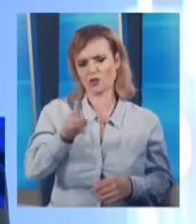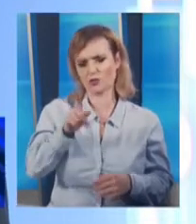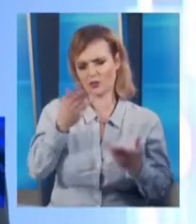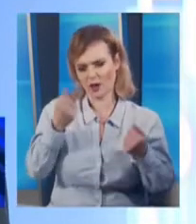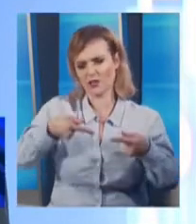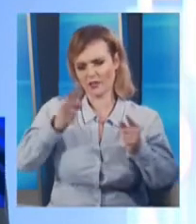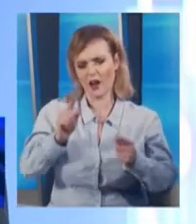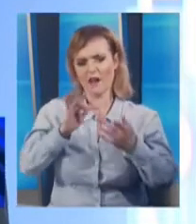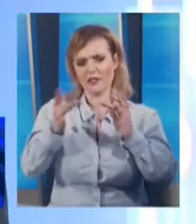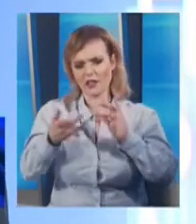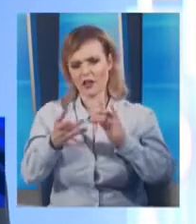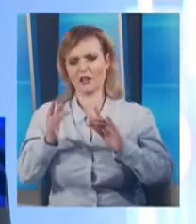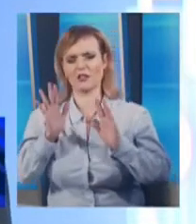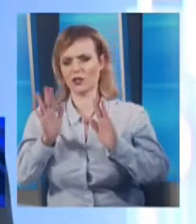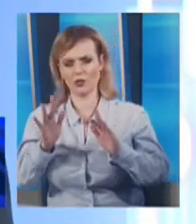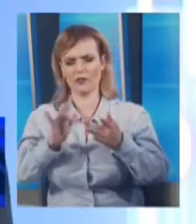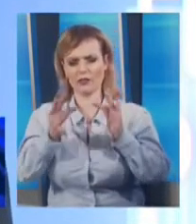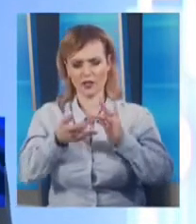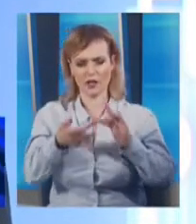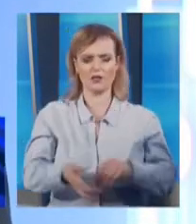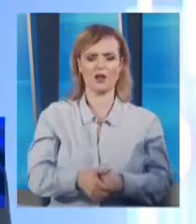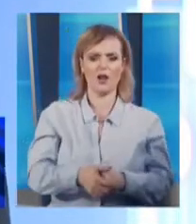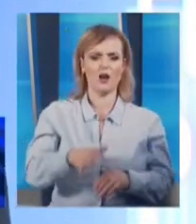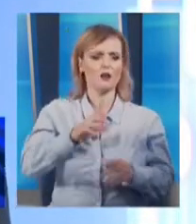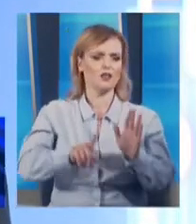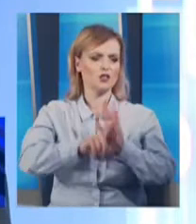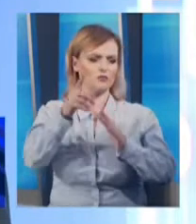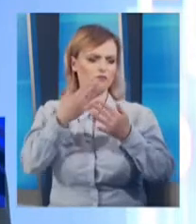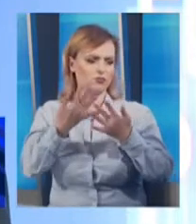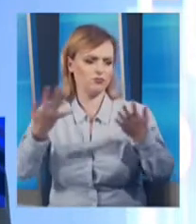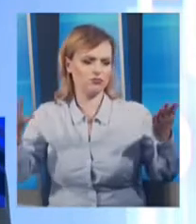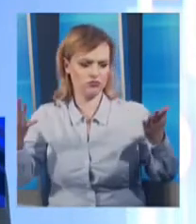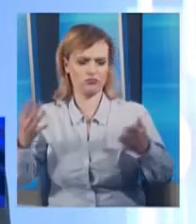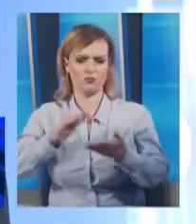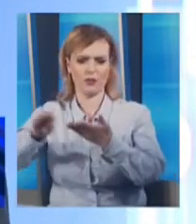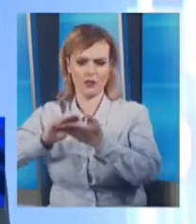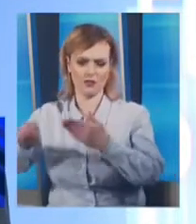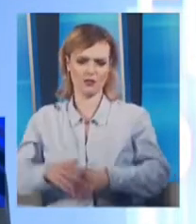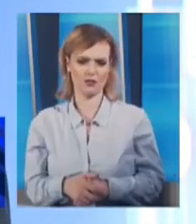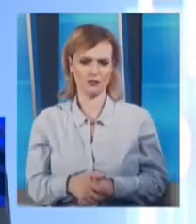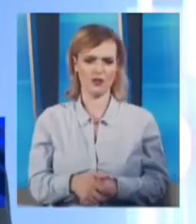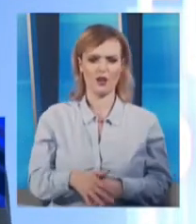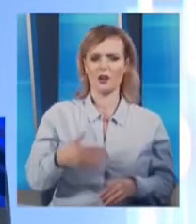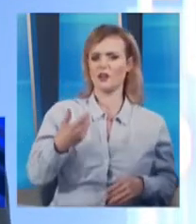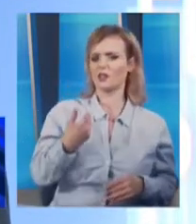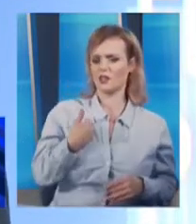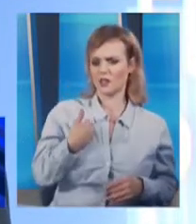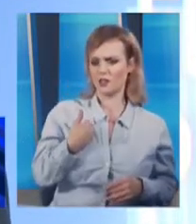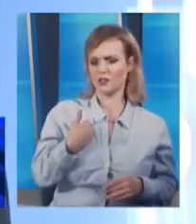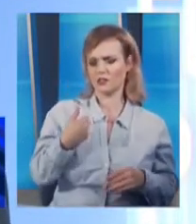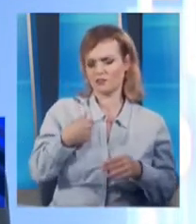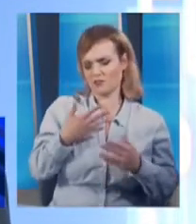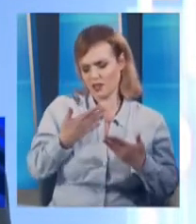imediat după ce a fost făcută această declarație. Mesajul nostru este foarte simplu. Noi o să mizăm și o